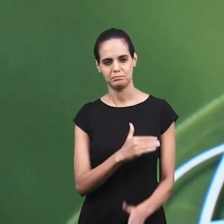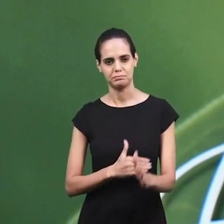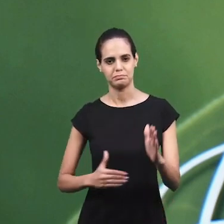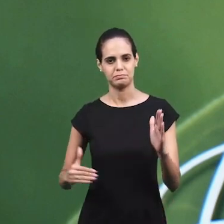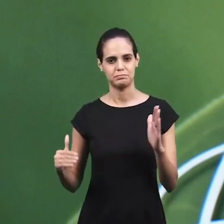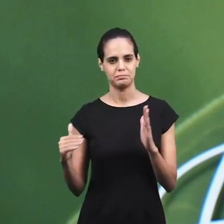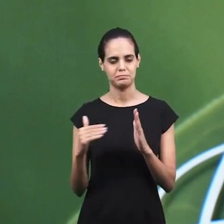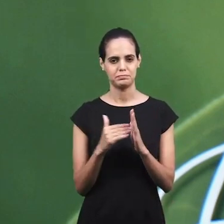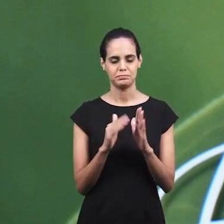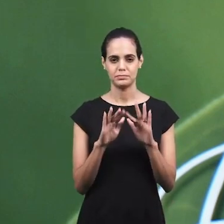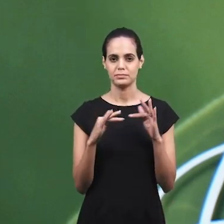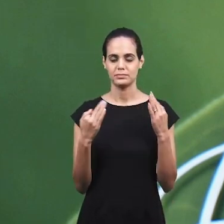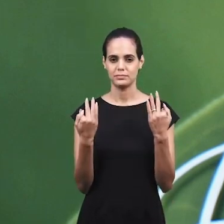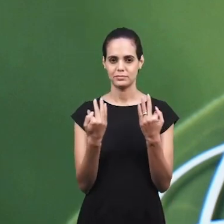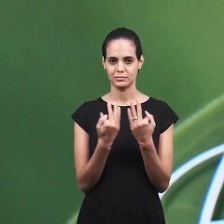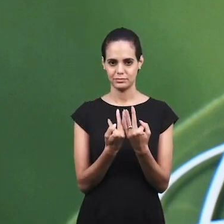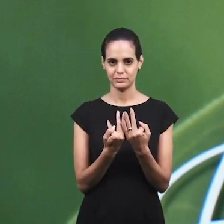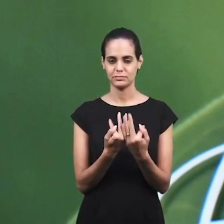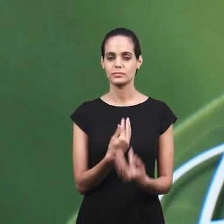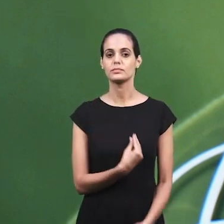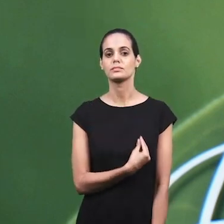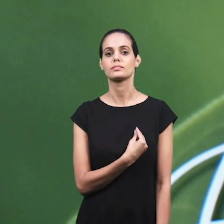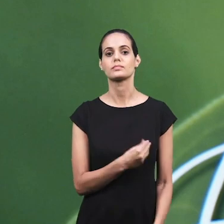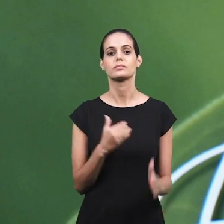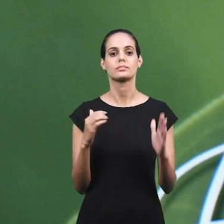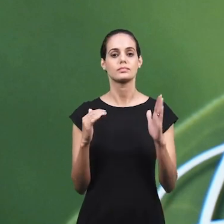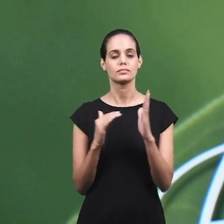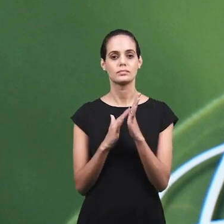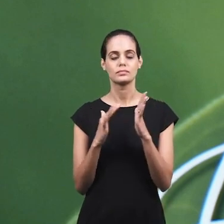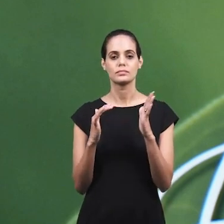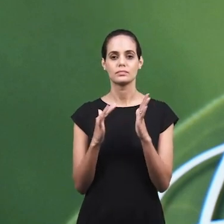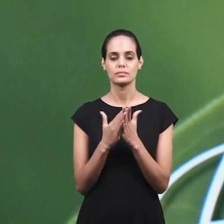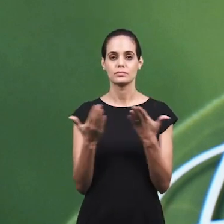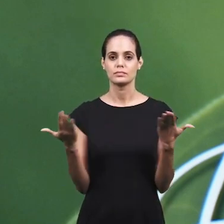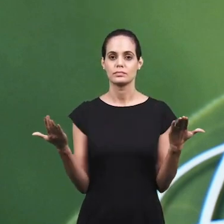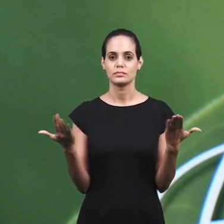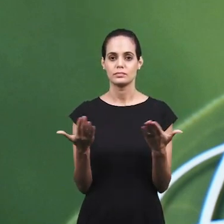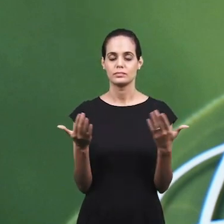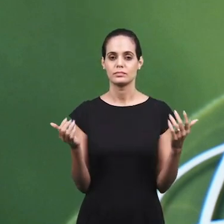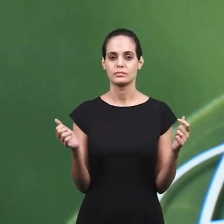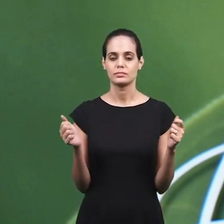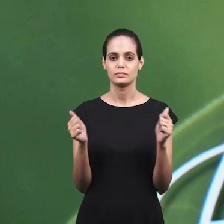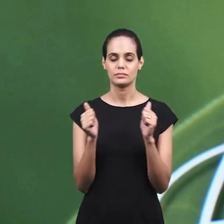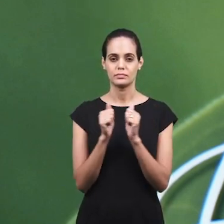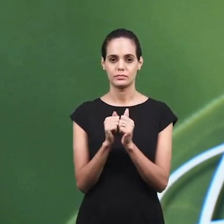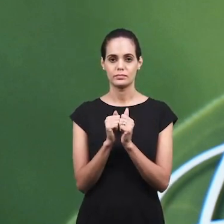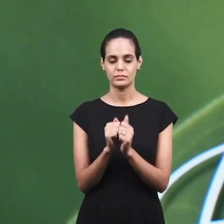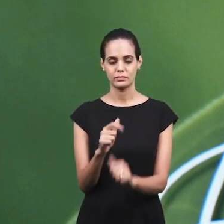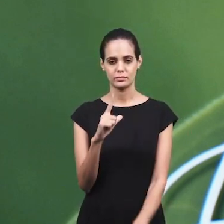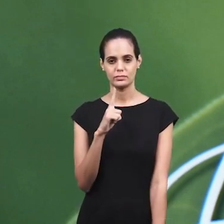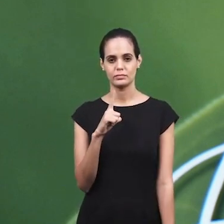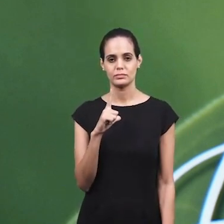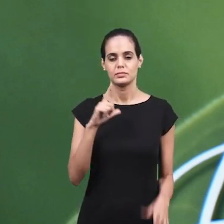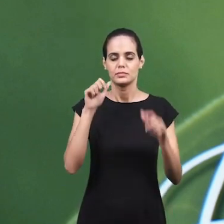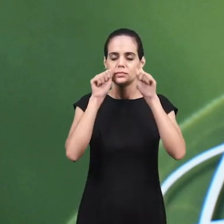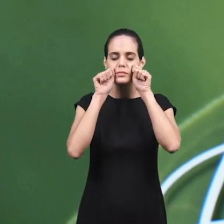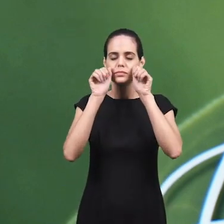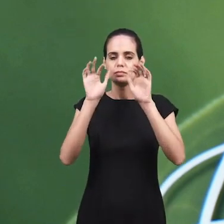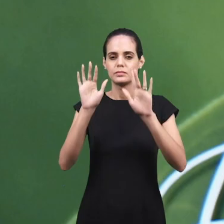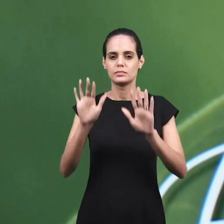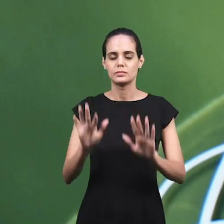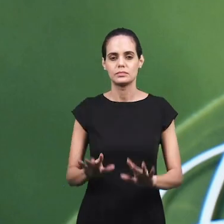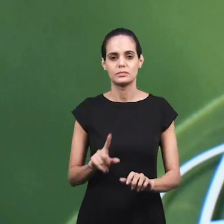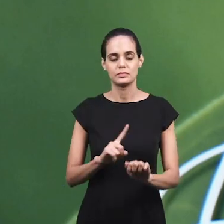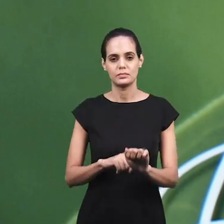cette louange. Il y a toujours une bénédiction dans la glorification et dans l'adoration à